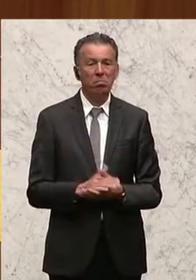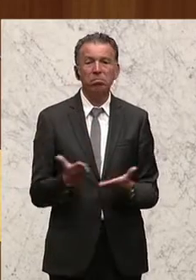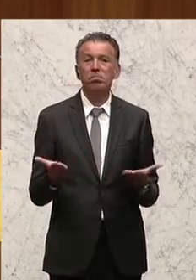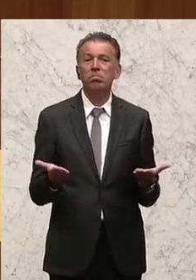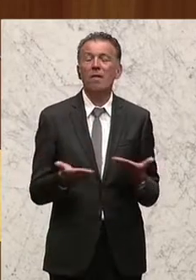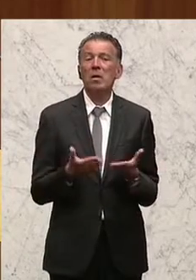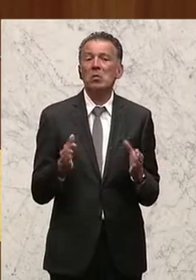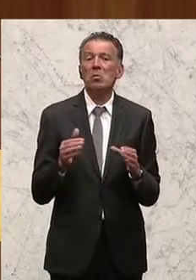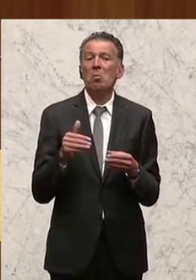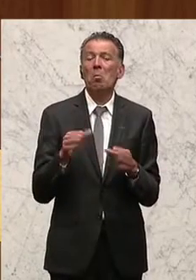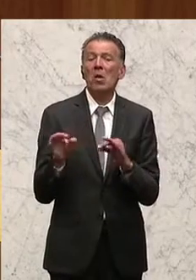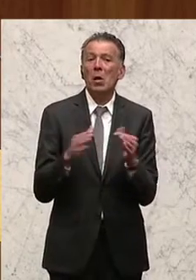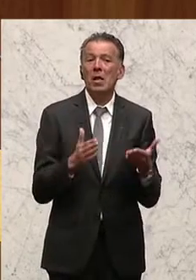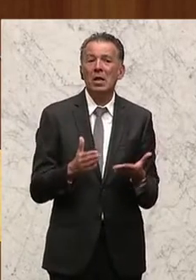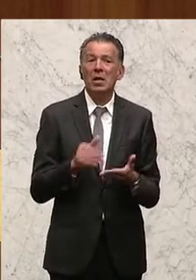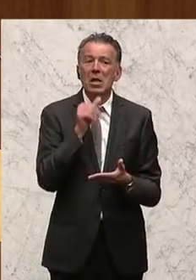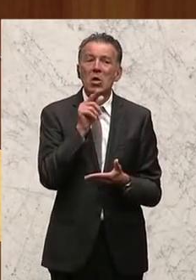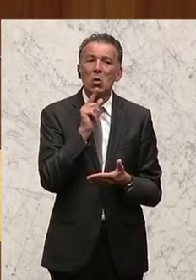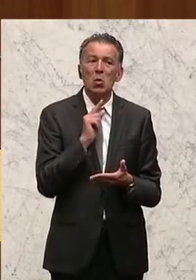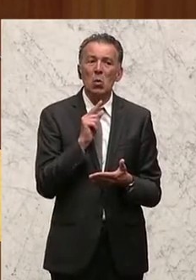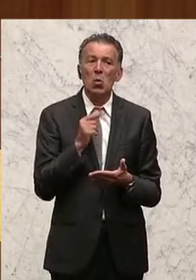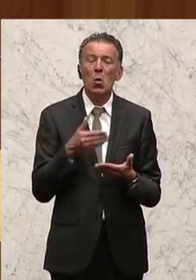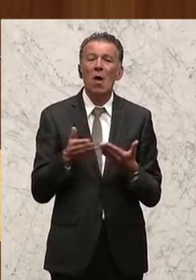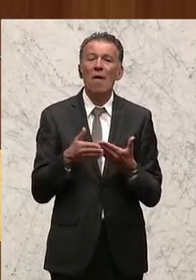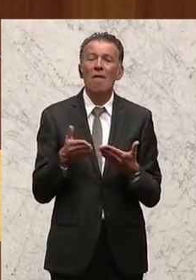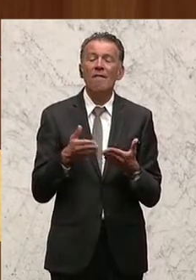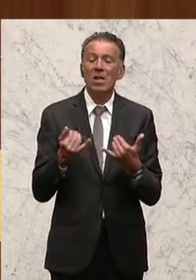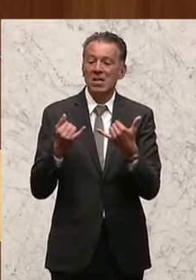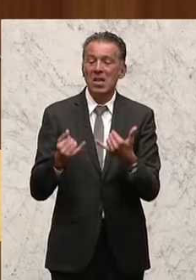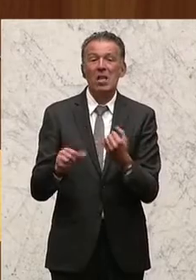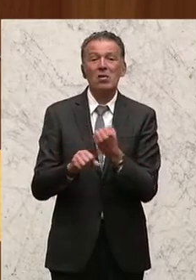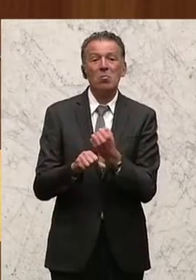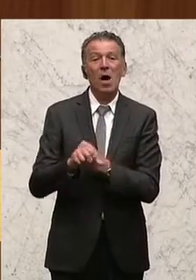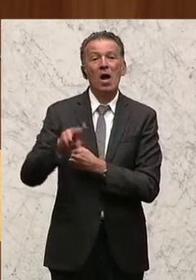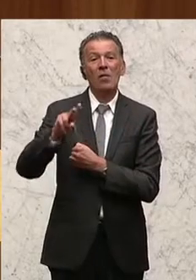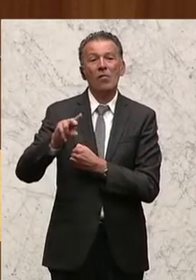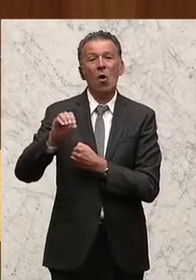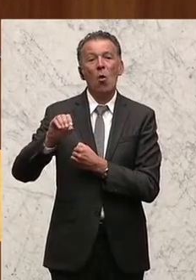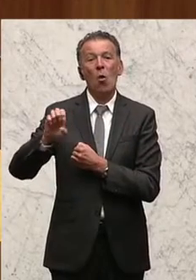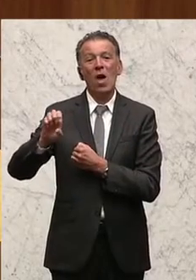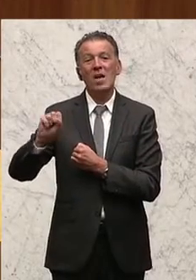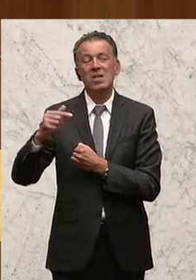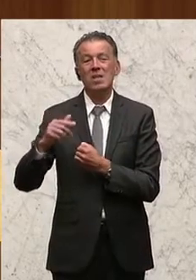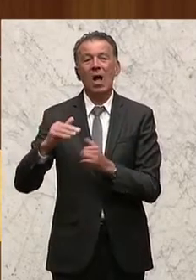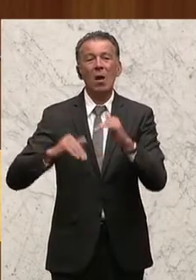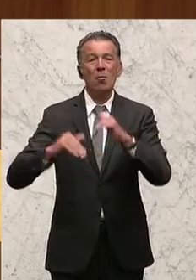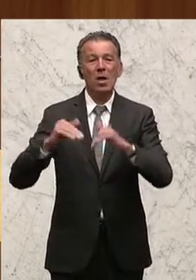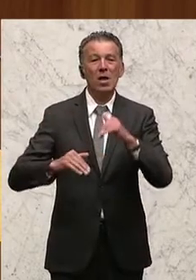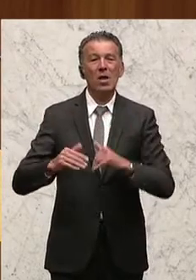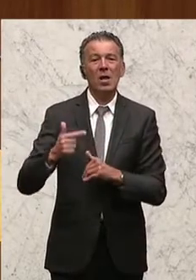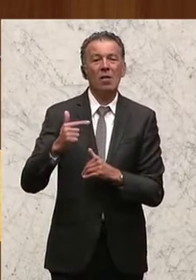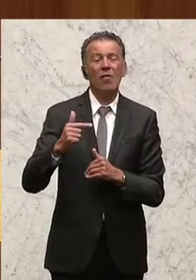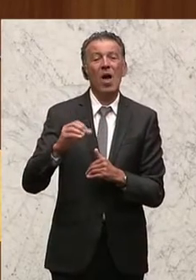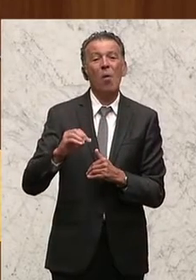lassen heißt nicht nur das, was die Voestalpine derzeit betreibt, nämlich die CO2-Produktion von Österreich